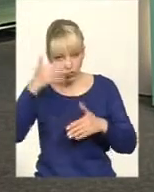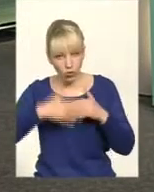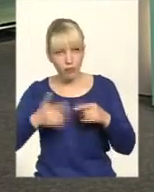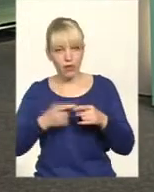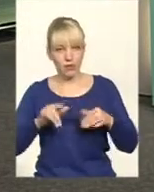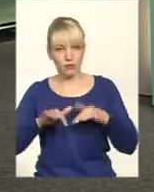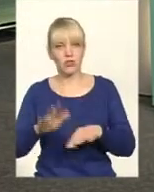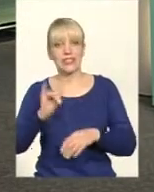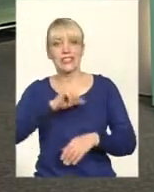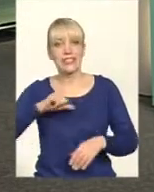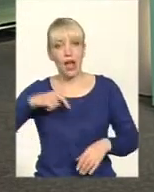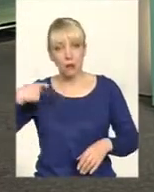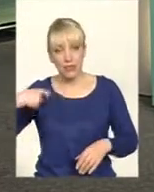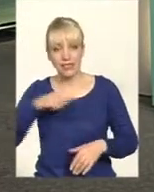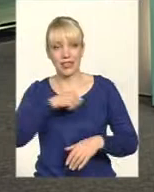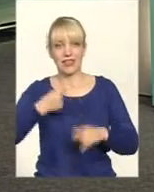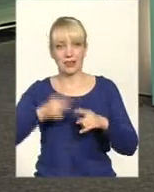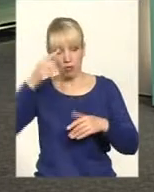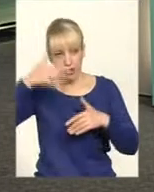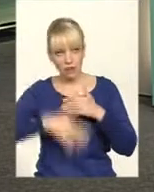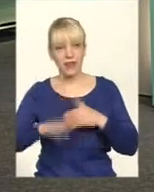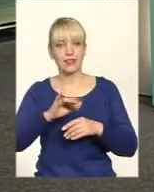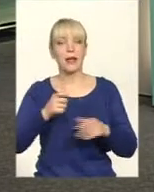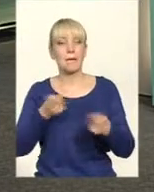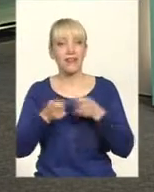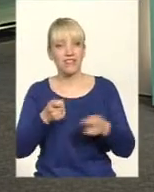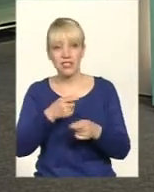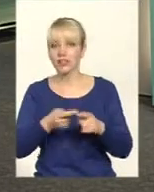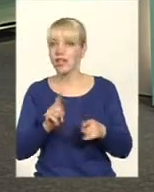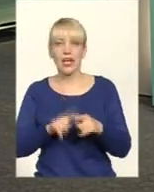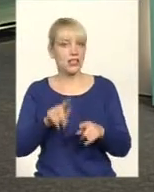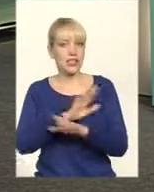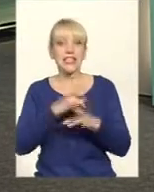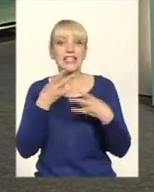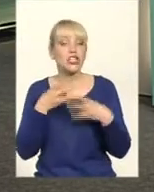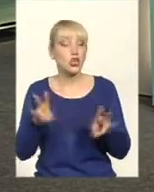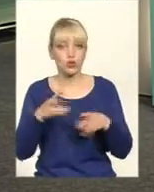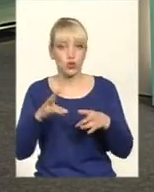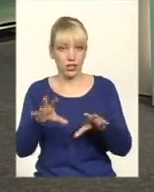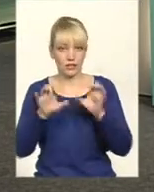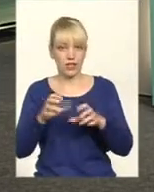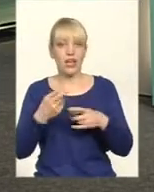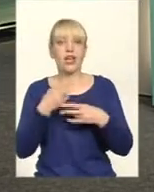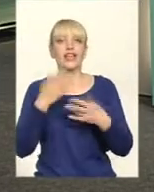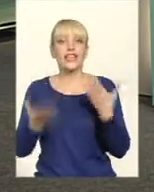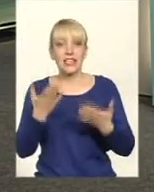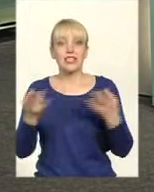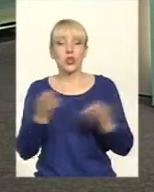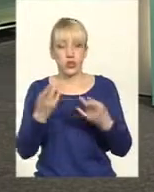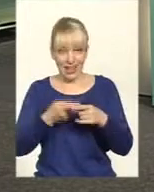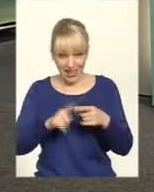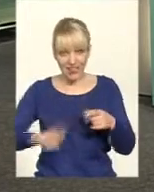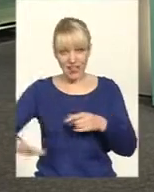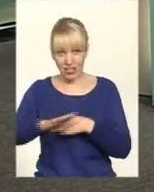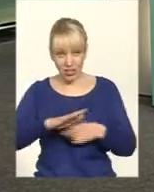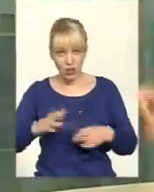и президент это понимает, и правительство, что на это ни в коем случае нельзя вестись. Что нам, если нужна эта территория, и мы